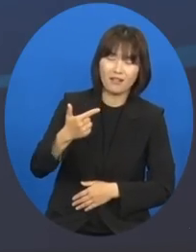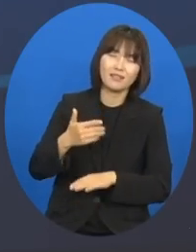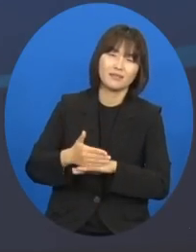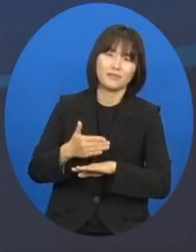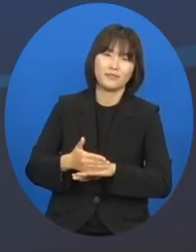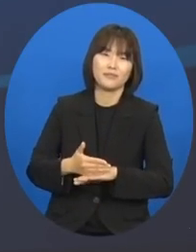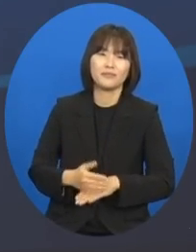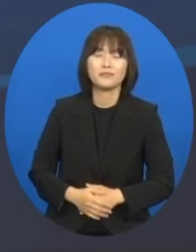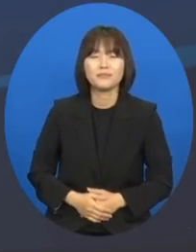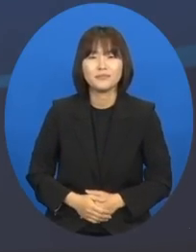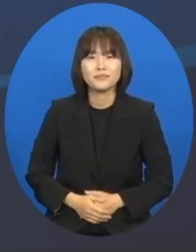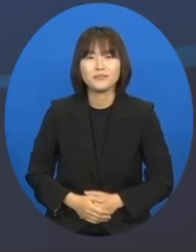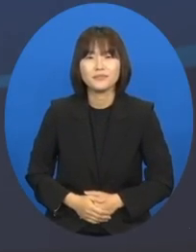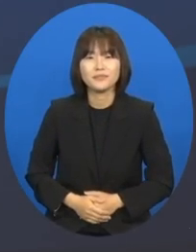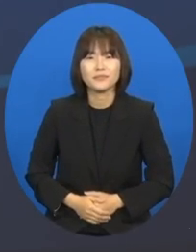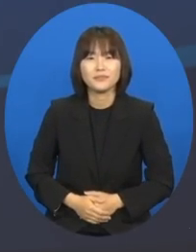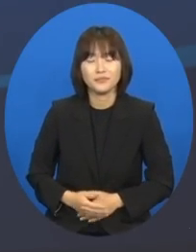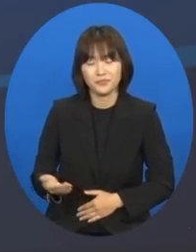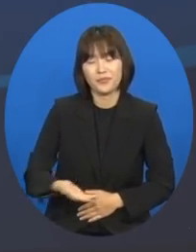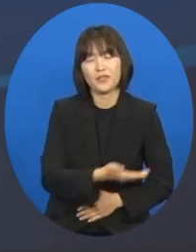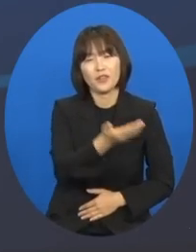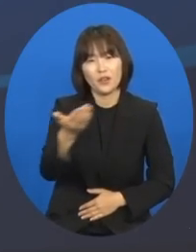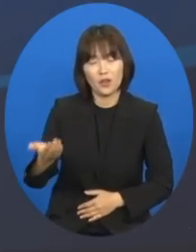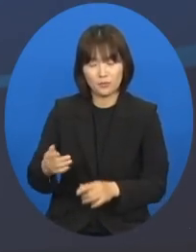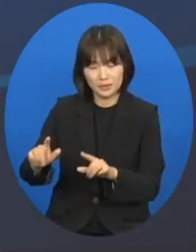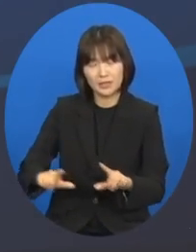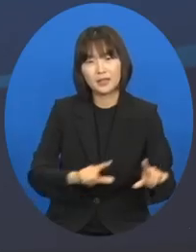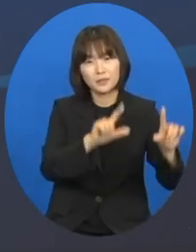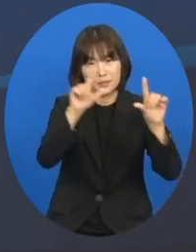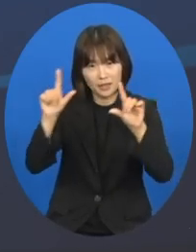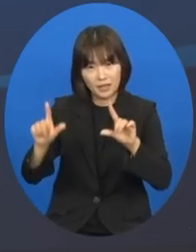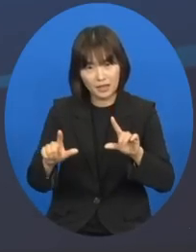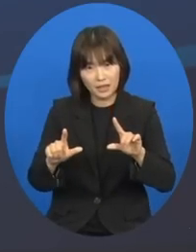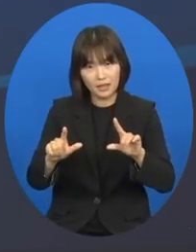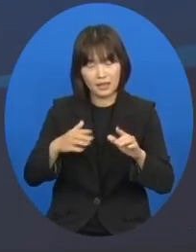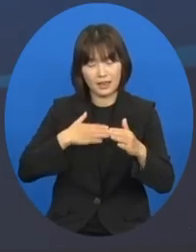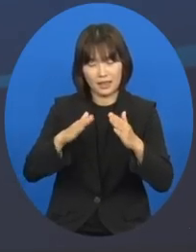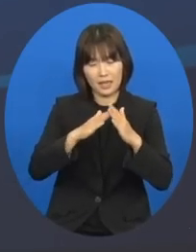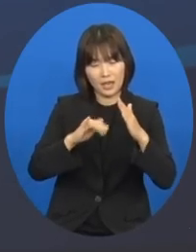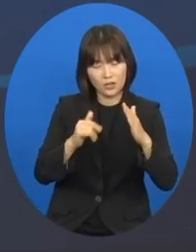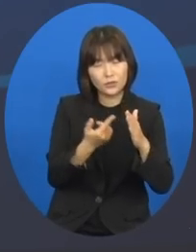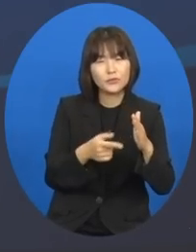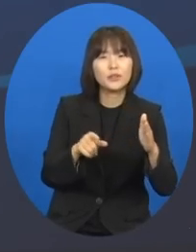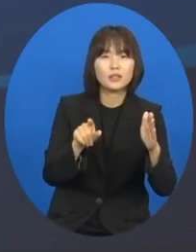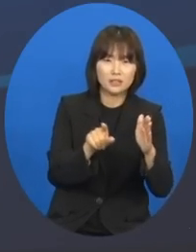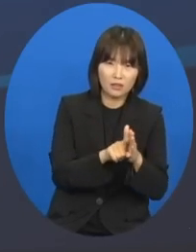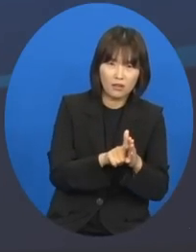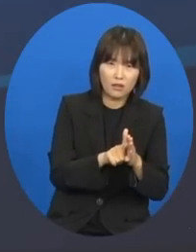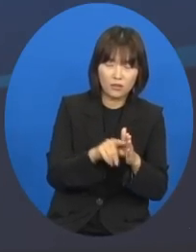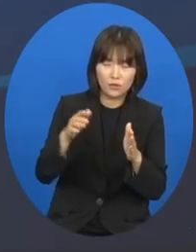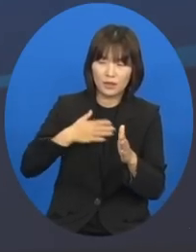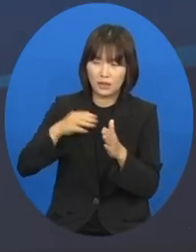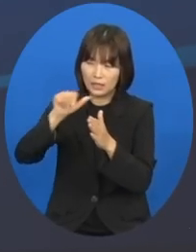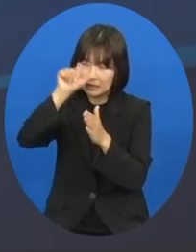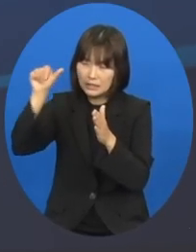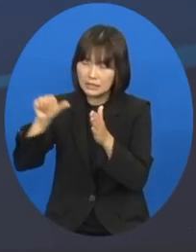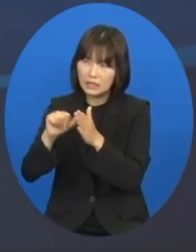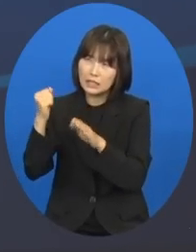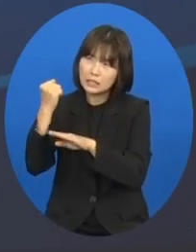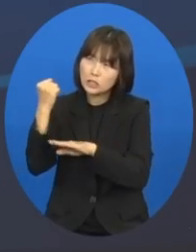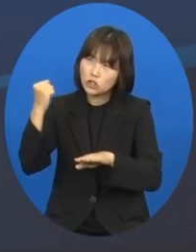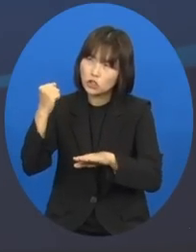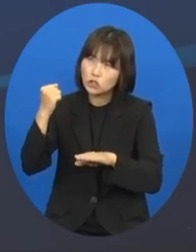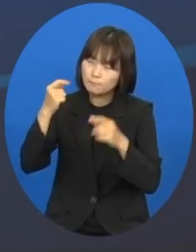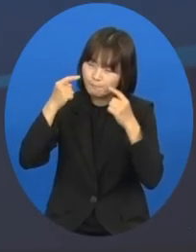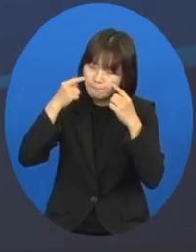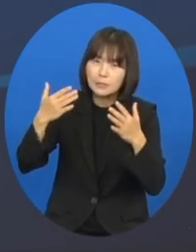감사해요 여러분 여러분의 삶 가운데 나는 가족을 위해서도 그렇고 나는 인생의 기준이 분명한 사람이기